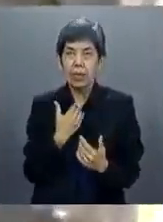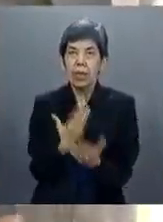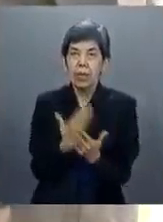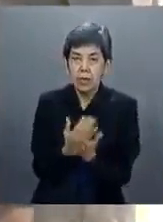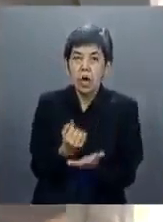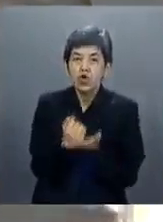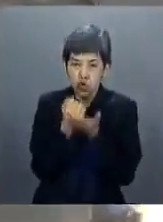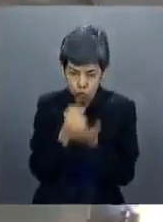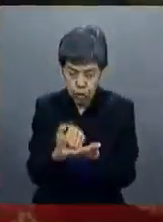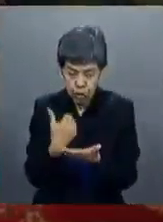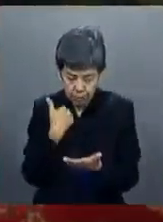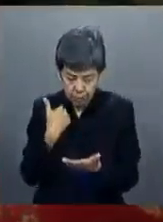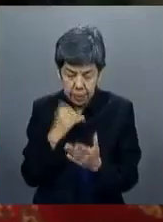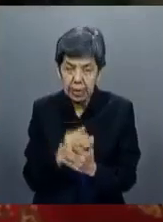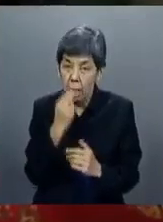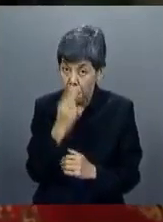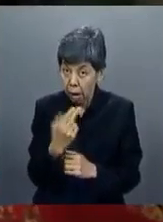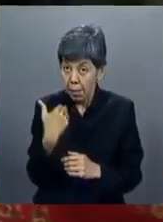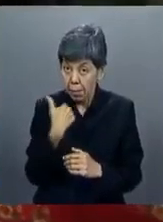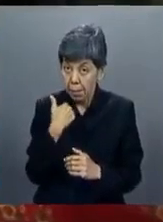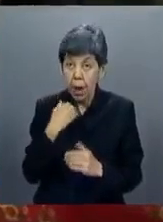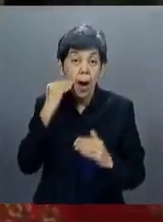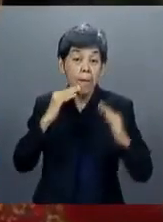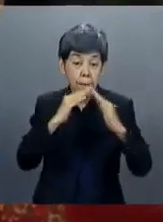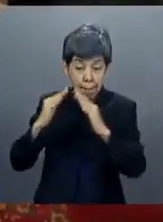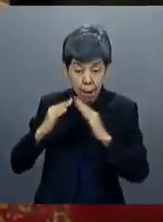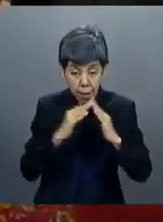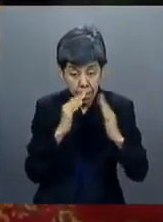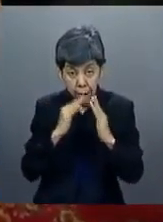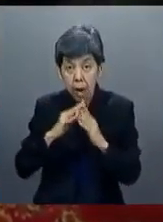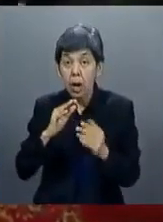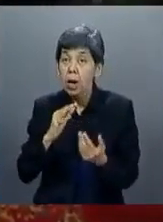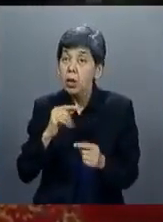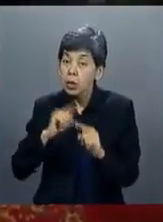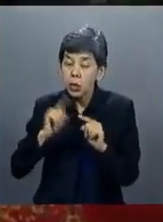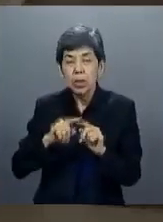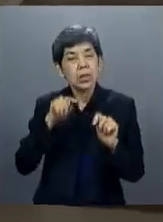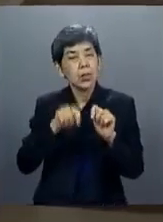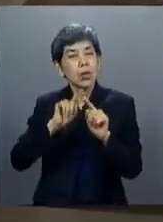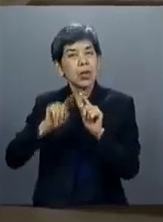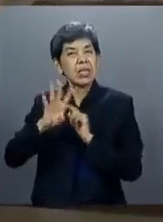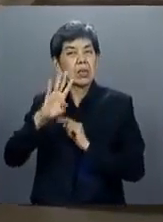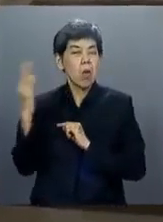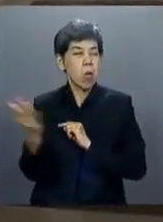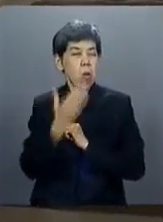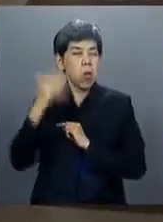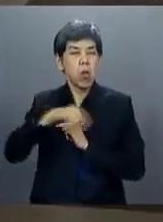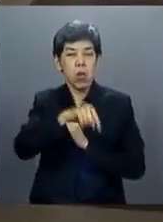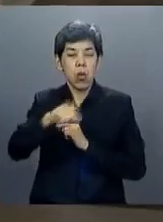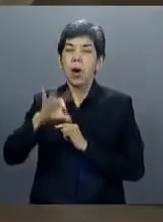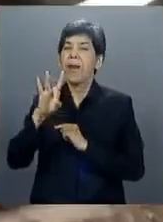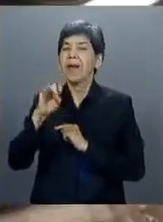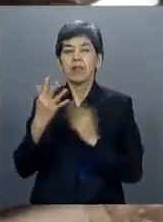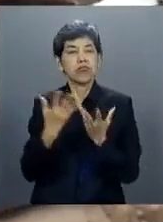ยเหลือนอกจากนี้ยังพบว่ามีบ้านเรือนประชาชนใน4 ตำบลถูกพายุพัดเสียหายอีกกว่า